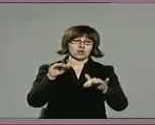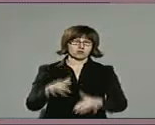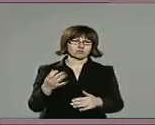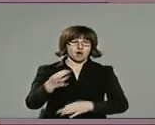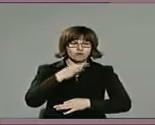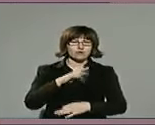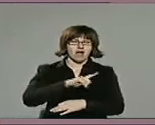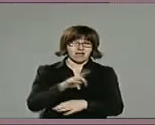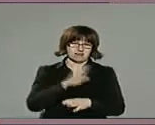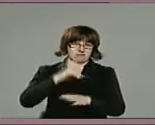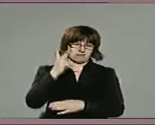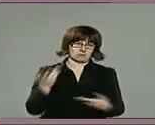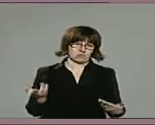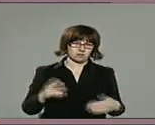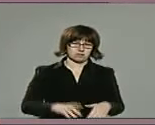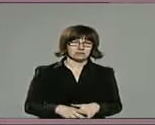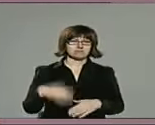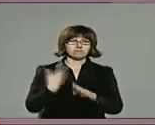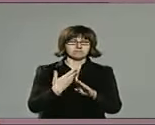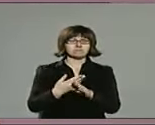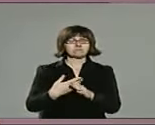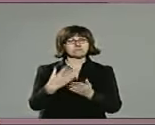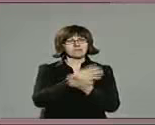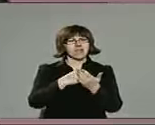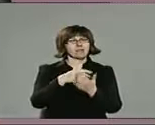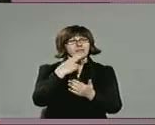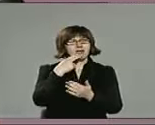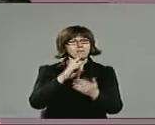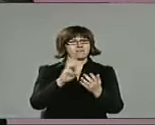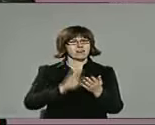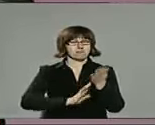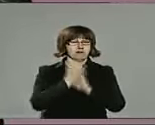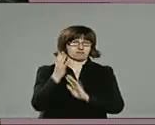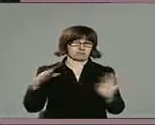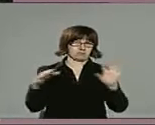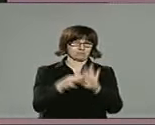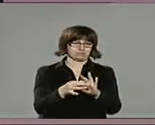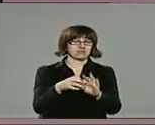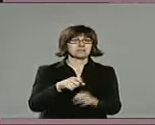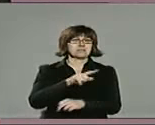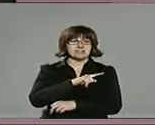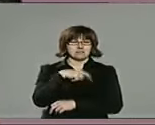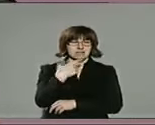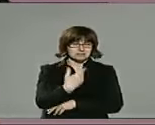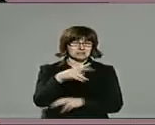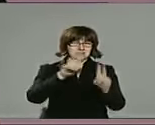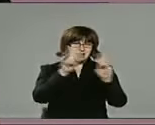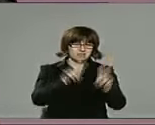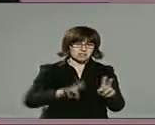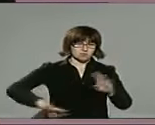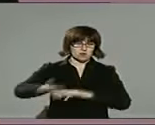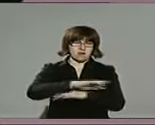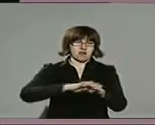auch für unsere eigene Nation. Das ist das Erbe, das mit dem Namen Willy Brandt verbunden ist. Und ich sage euch, dieser